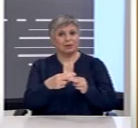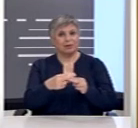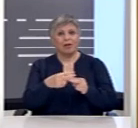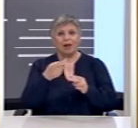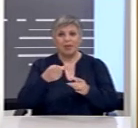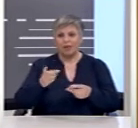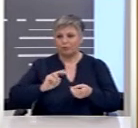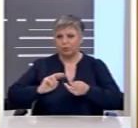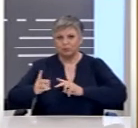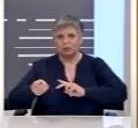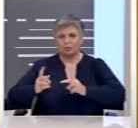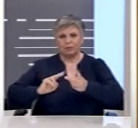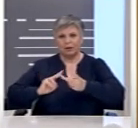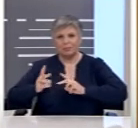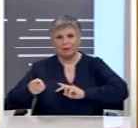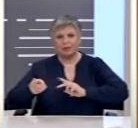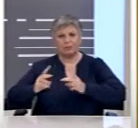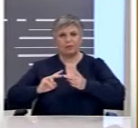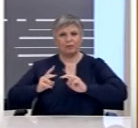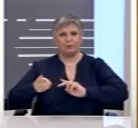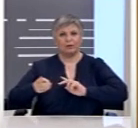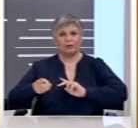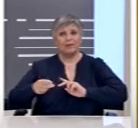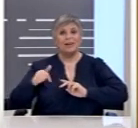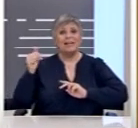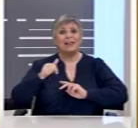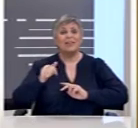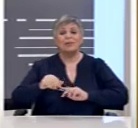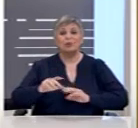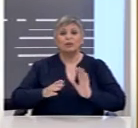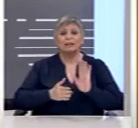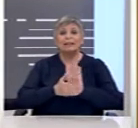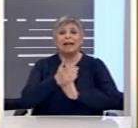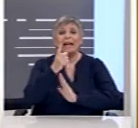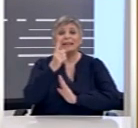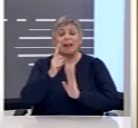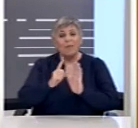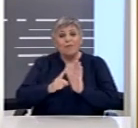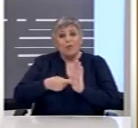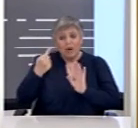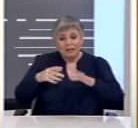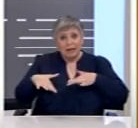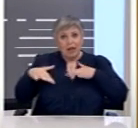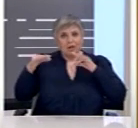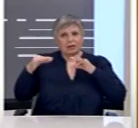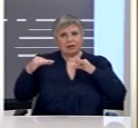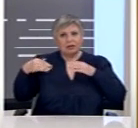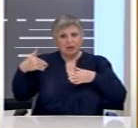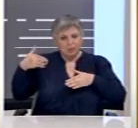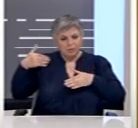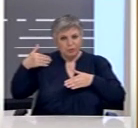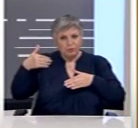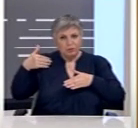ερωταποκρίσεις που είχαν αντιστοίχως στα πρακτικά των 11 πρώτων συνεδριάσεων της Εξεταστικής Επιτροπής, με